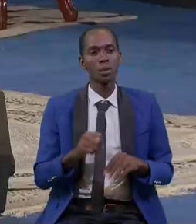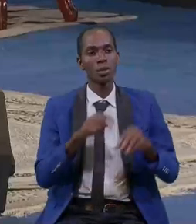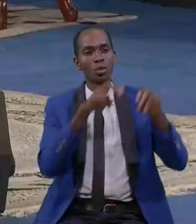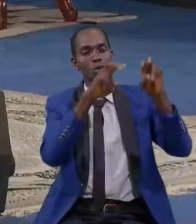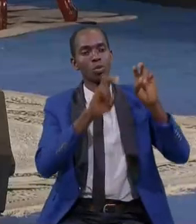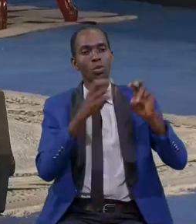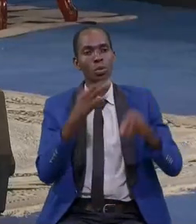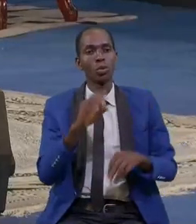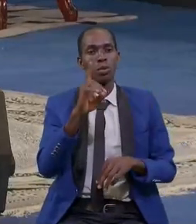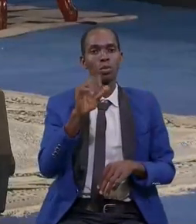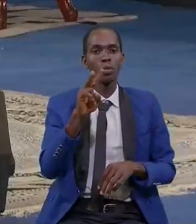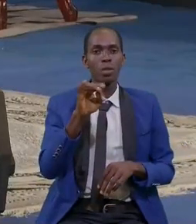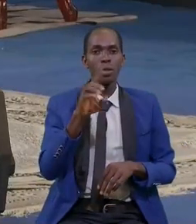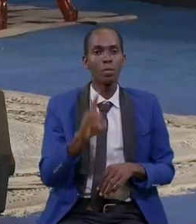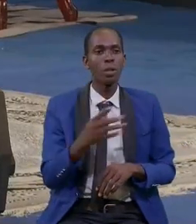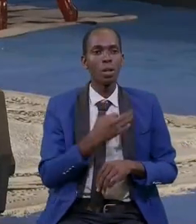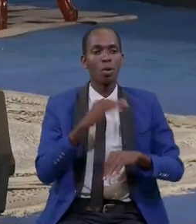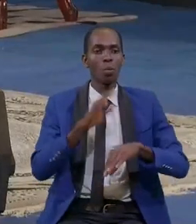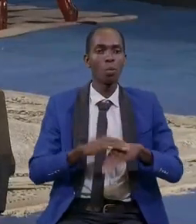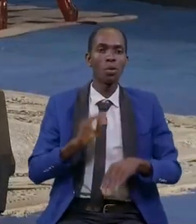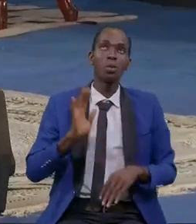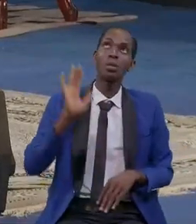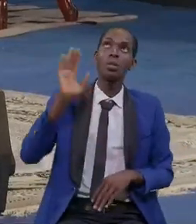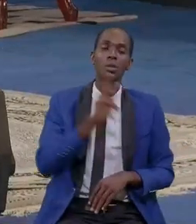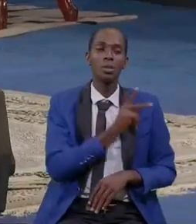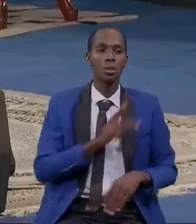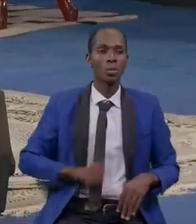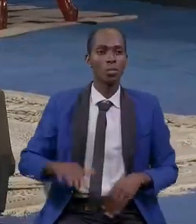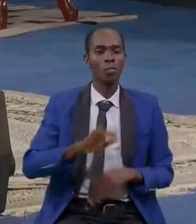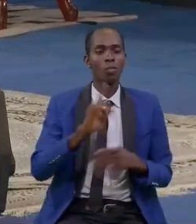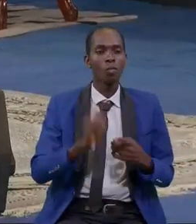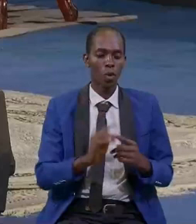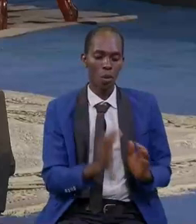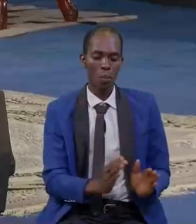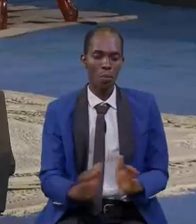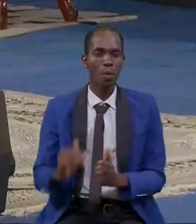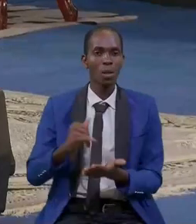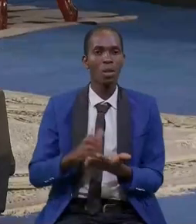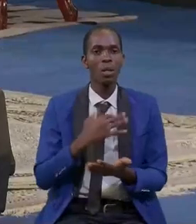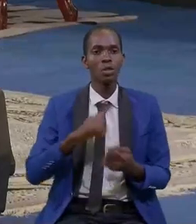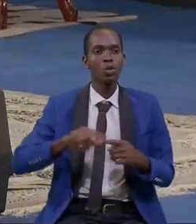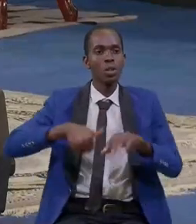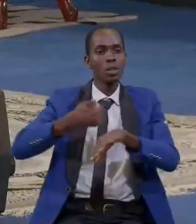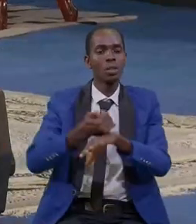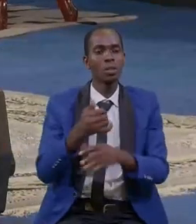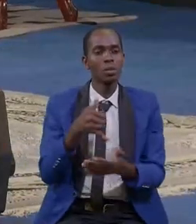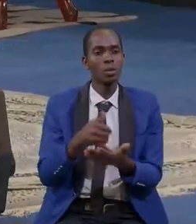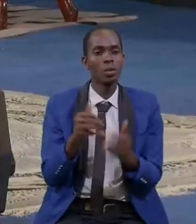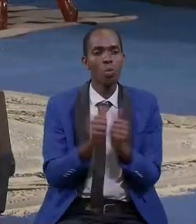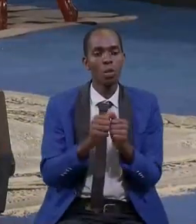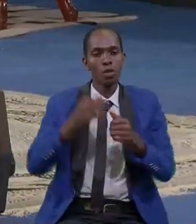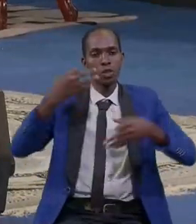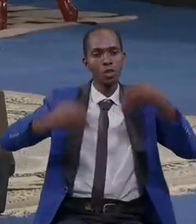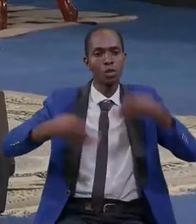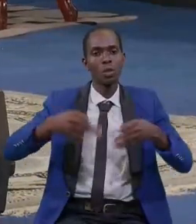Donnez l'accroissement à l'empire de l'accroissement et une paix sans fin autour de David et à son royaume. La famille le soutenit par le